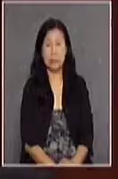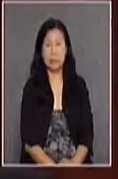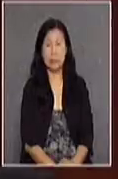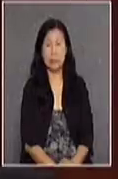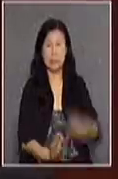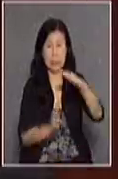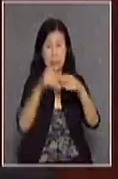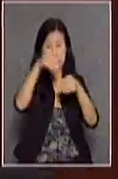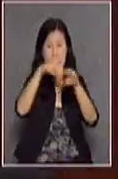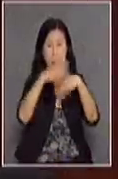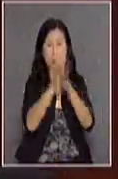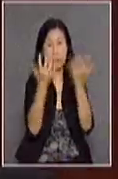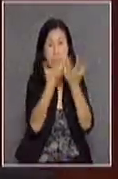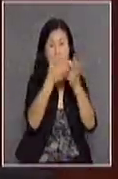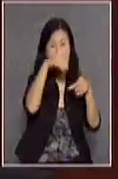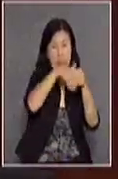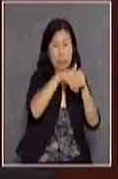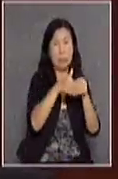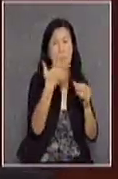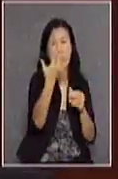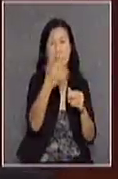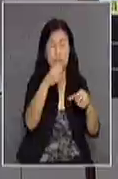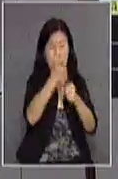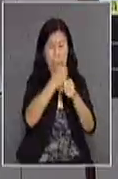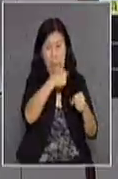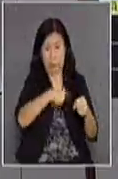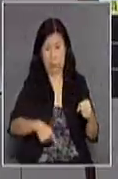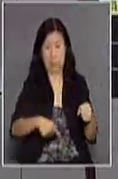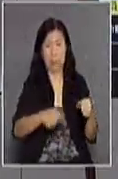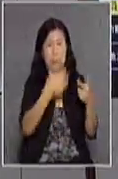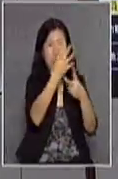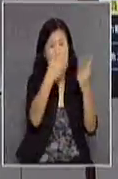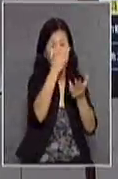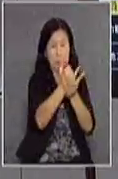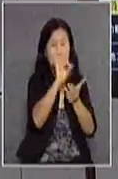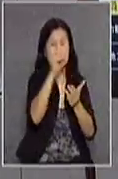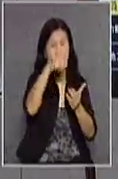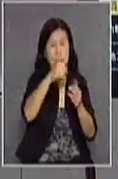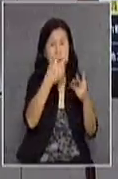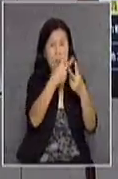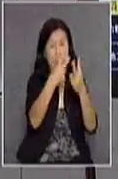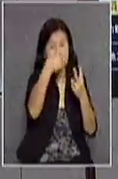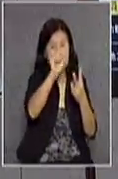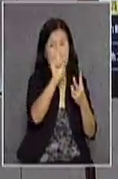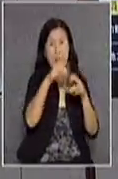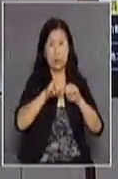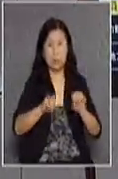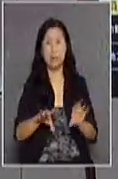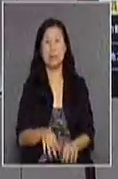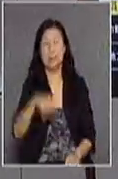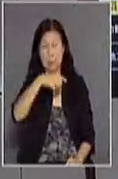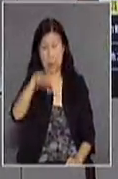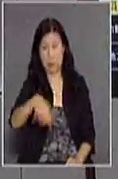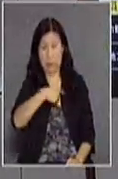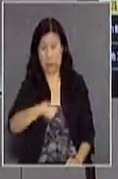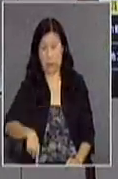停止表決，顯示結果。功能團體選舉產生的議員24位出席，沒有人贊成，22位反對，1位棄權。分區直接選舉